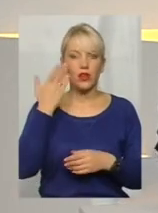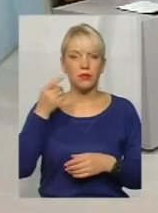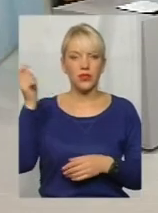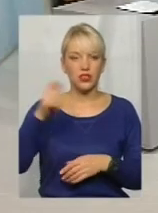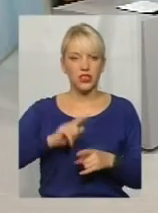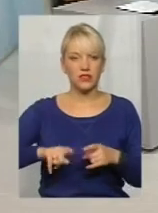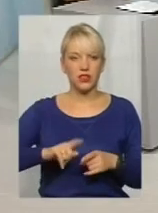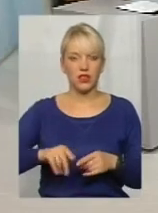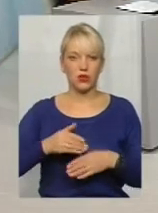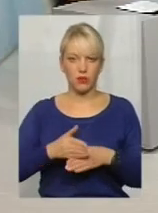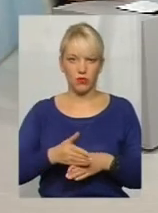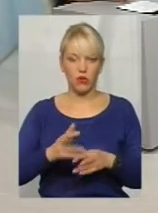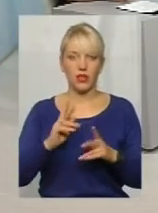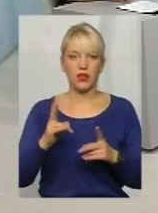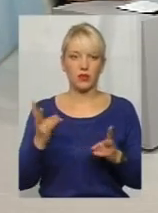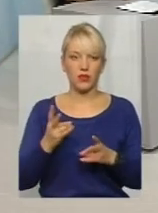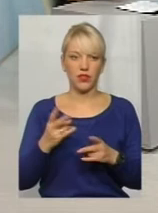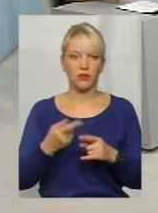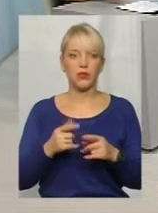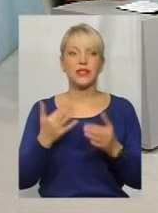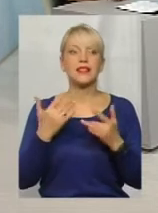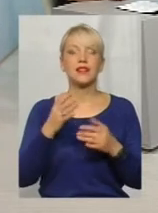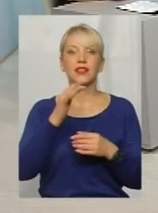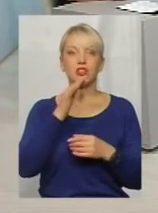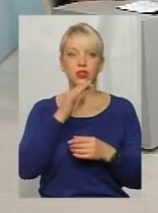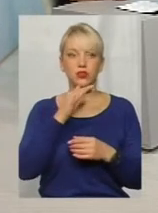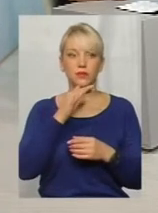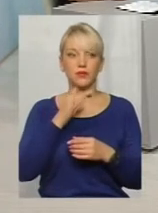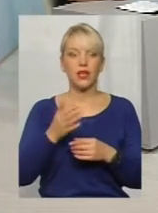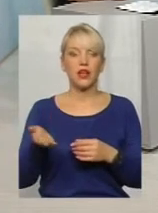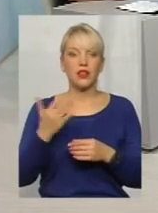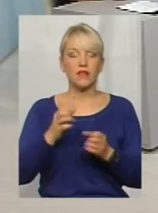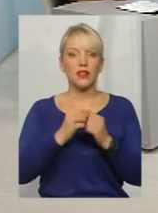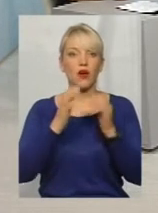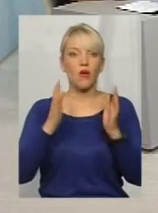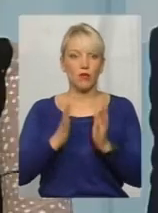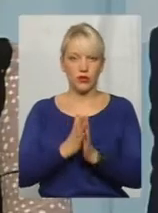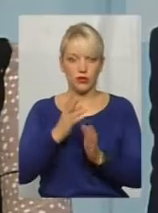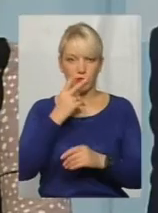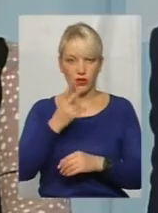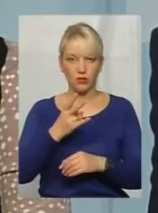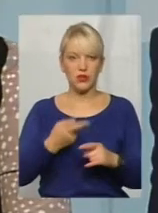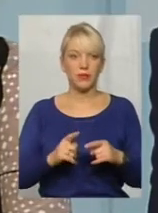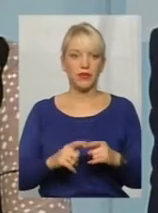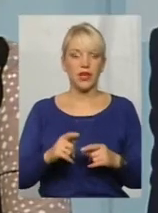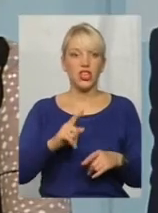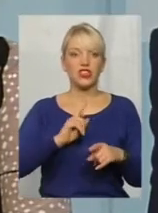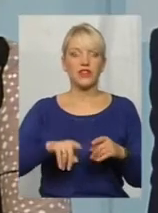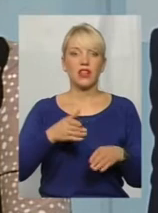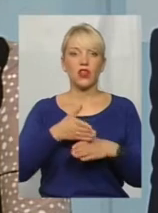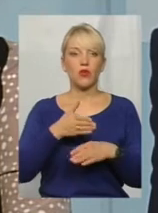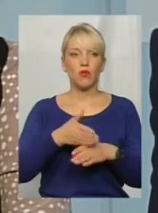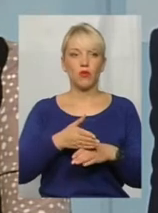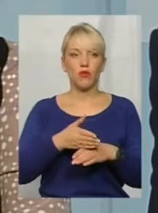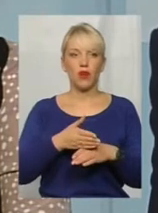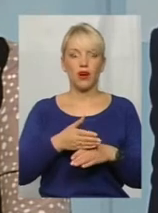лікар? І скільки часу потрібно для того, щоб зробити висновок? Розглянемо це питання більш комплексно. Давайте. Швидка, як правило, приїжджає вже тоді, коли робити там